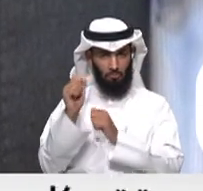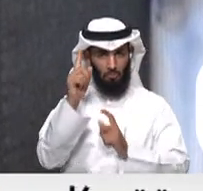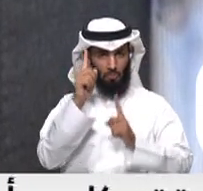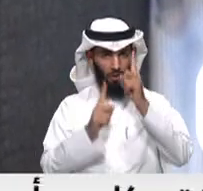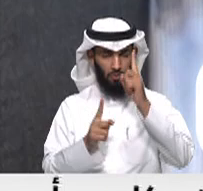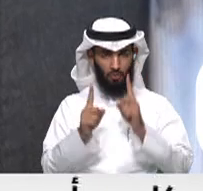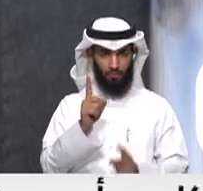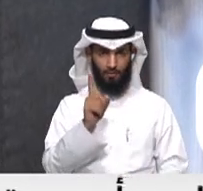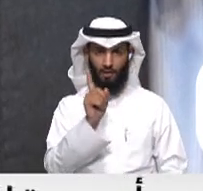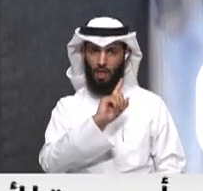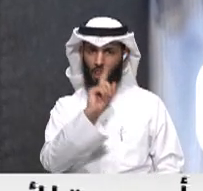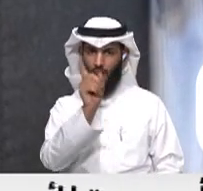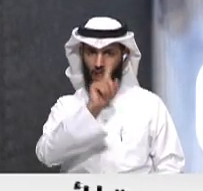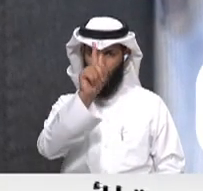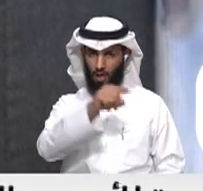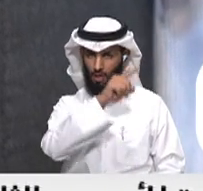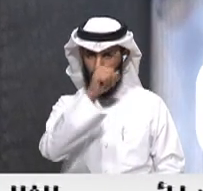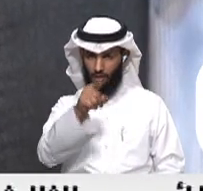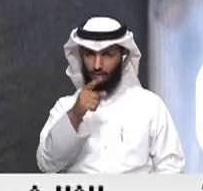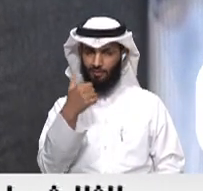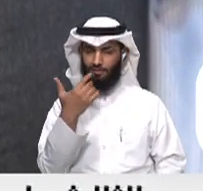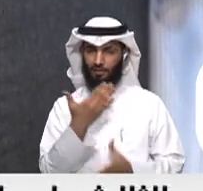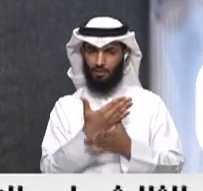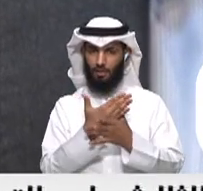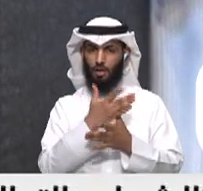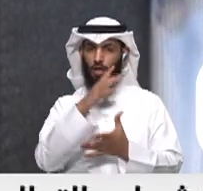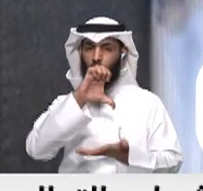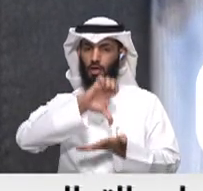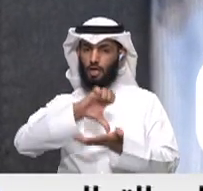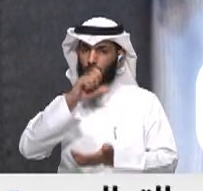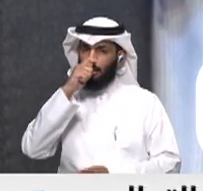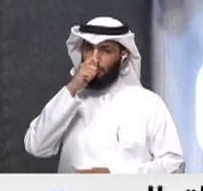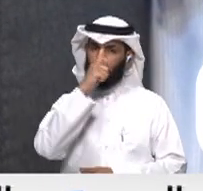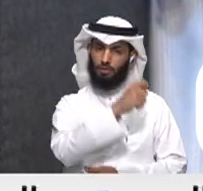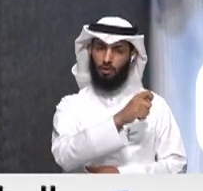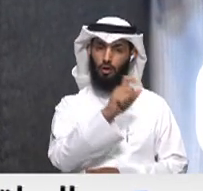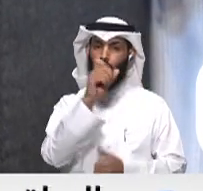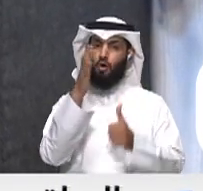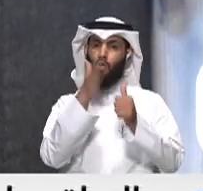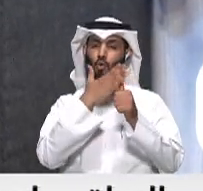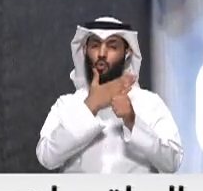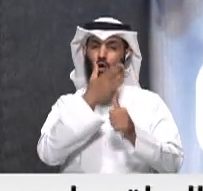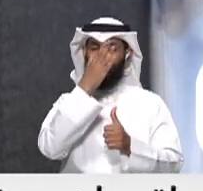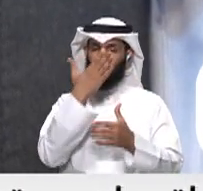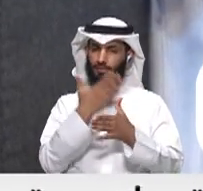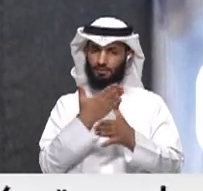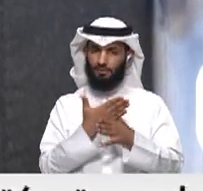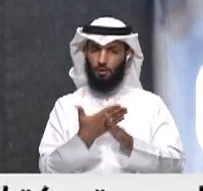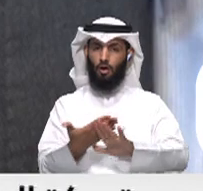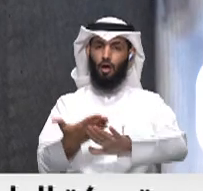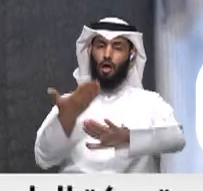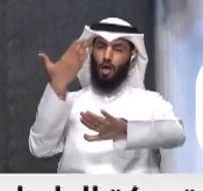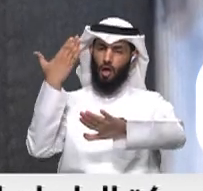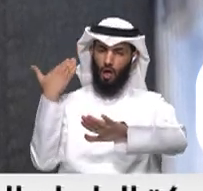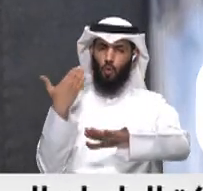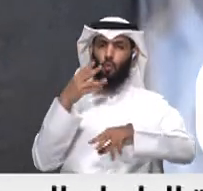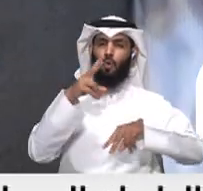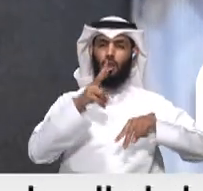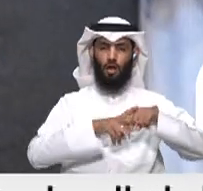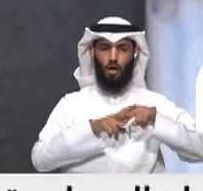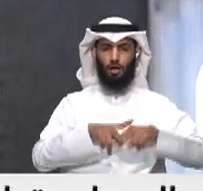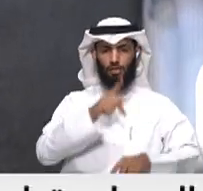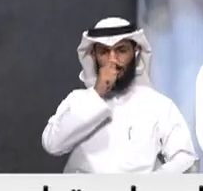خلفية انتهاك السيادة الإيرانية في وسط العاصمة الإيرانية طهران، عندما تم اغتيال إسماعيل